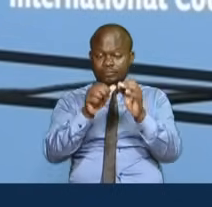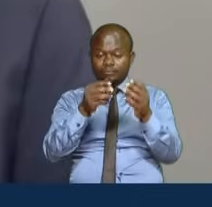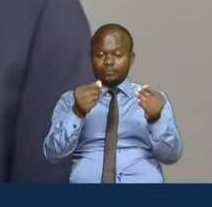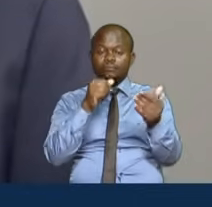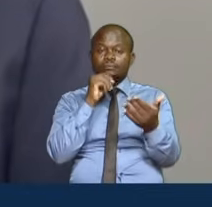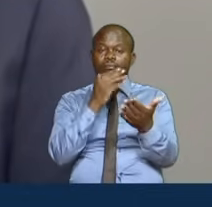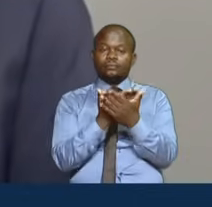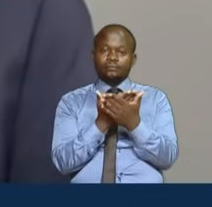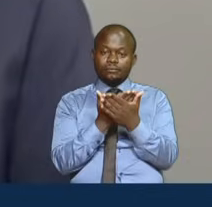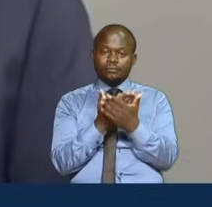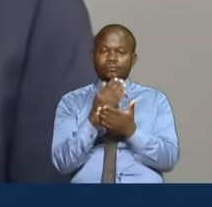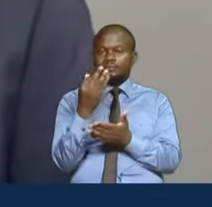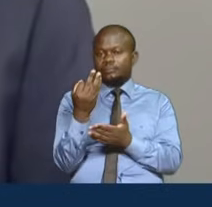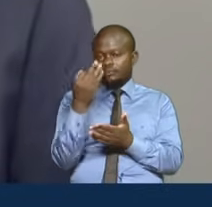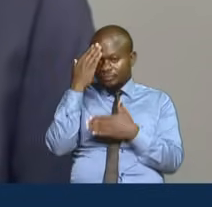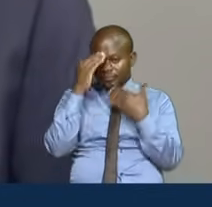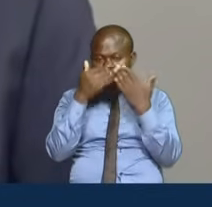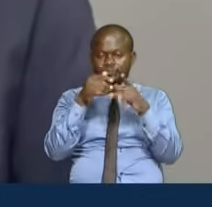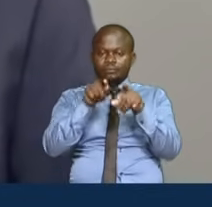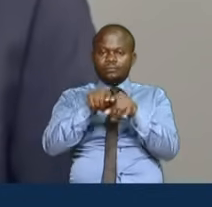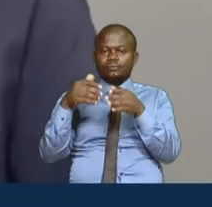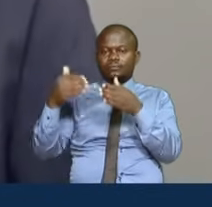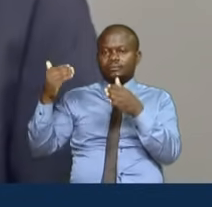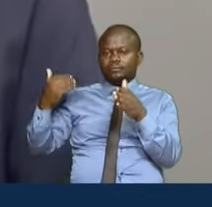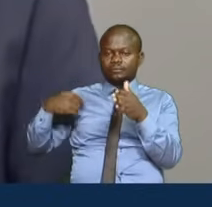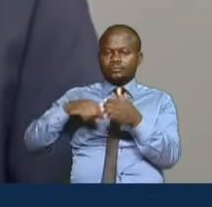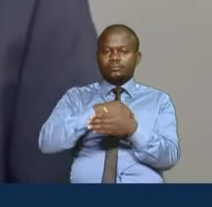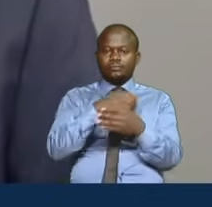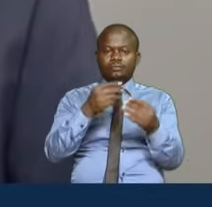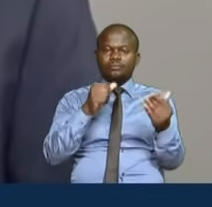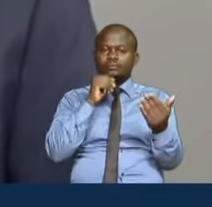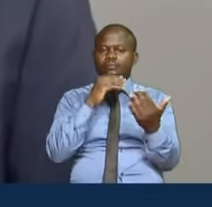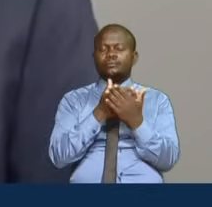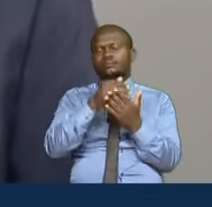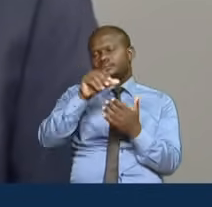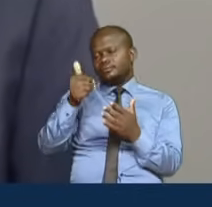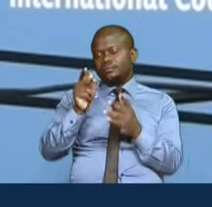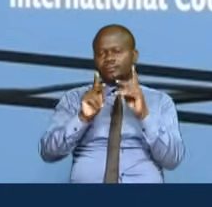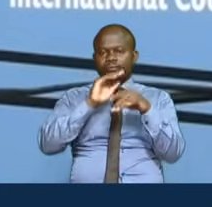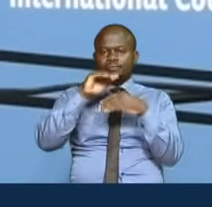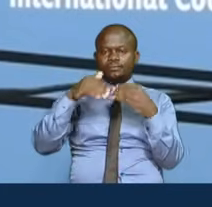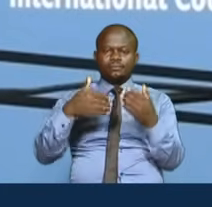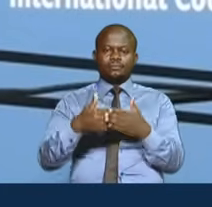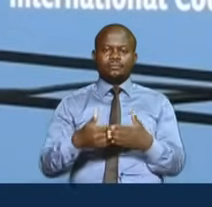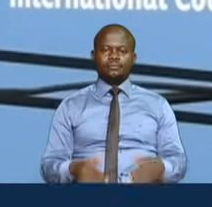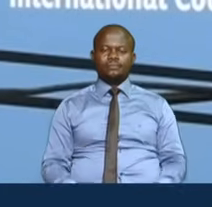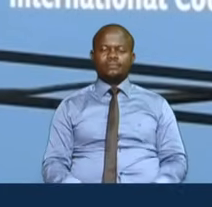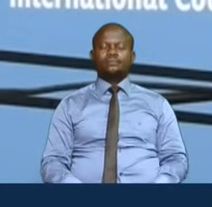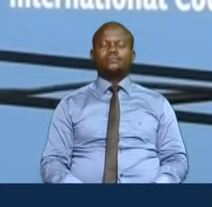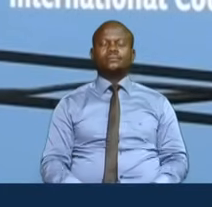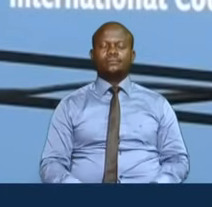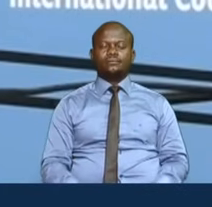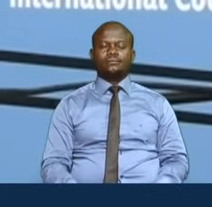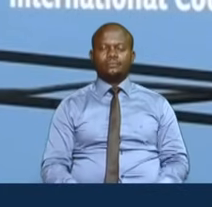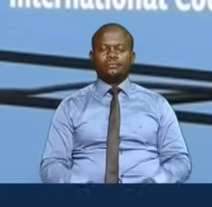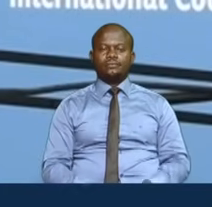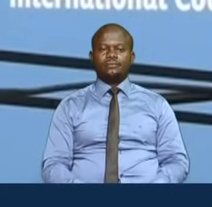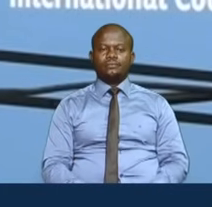bidasabye uruhande rwa gatatu kuko na mbere cyari cyarakemutse bidasabye uruhande rwarwo rwose. Adams Kwizera,